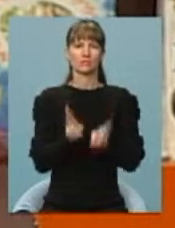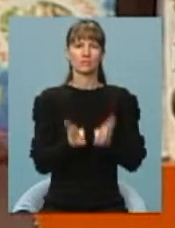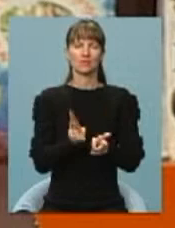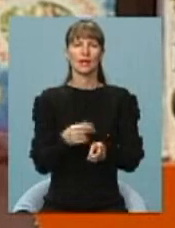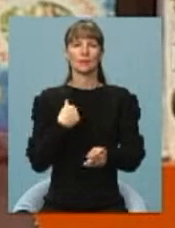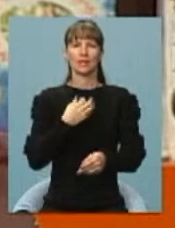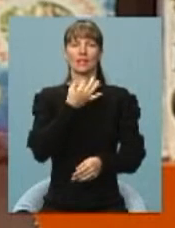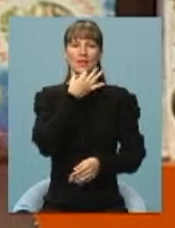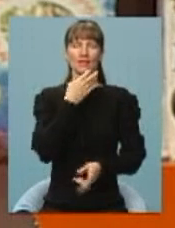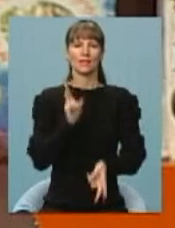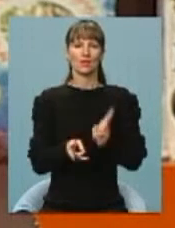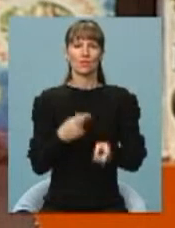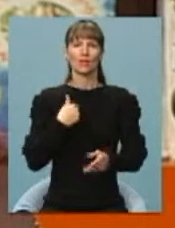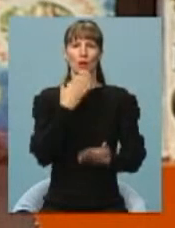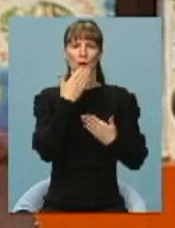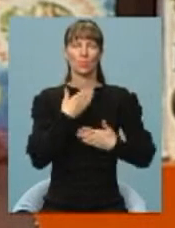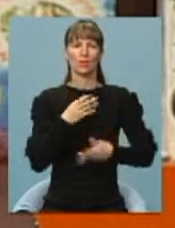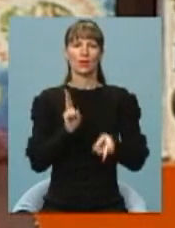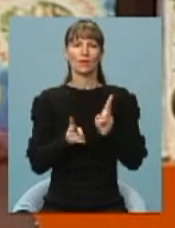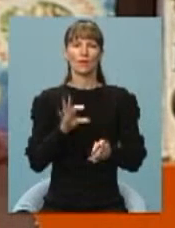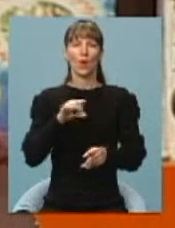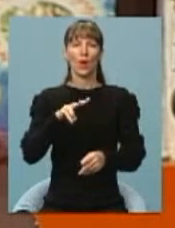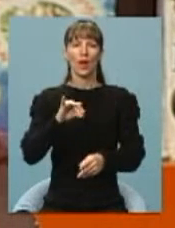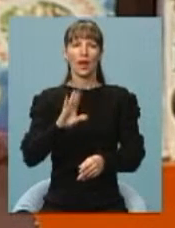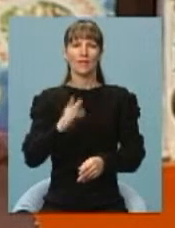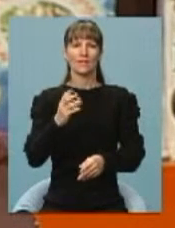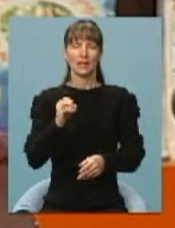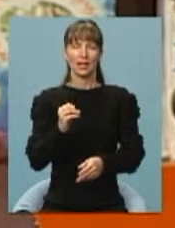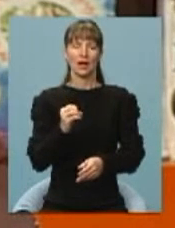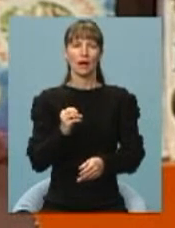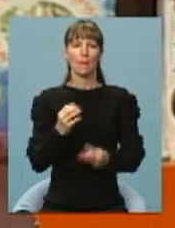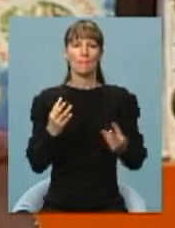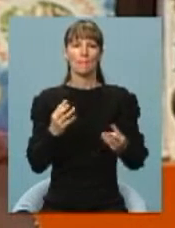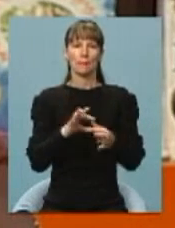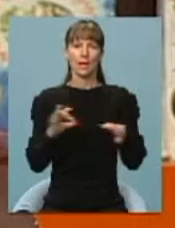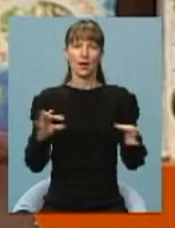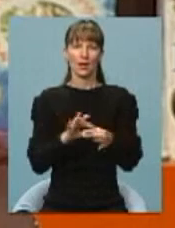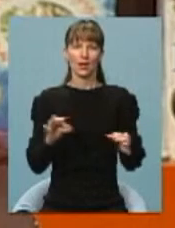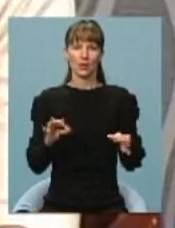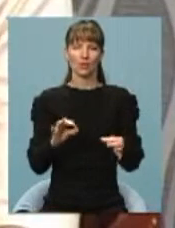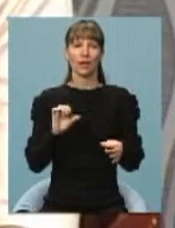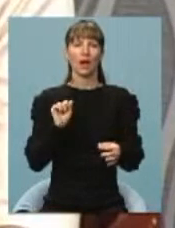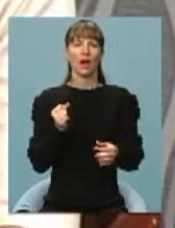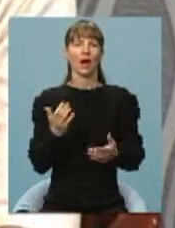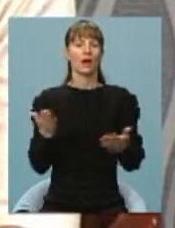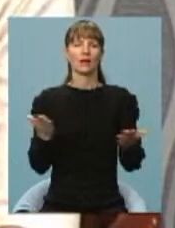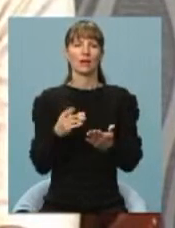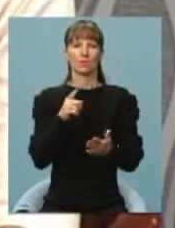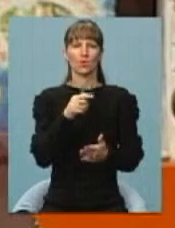нравится готовить. Я люблю готовить оливье, макароны. А коронні страви